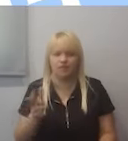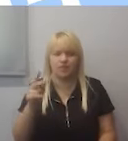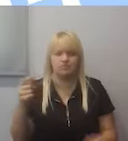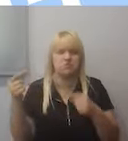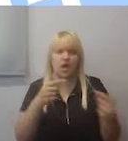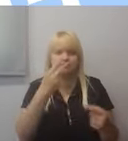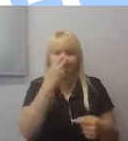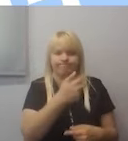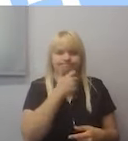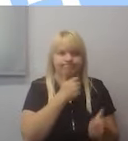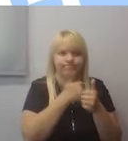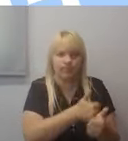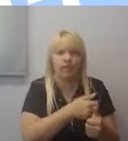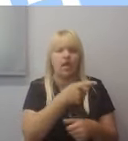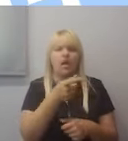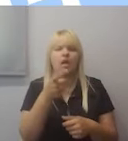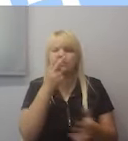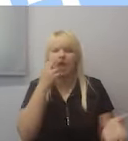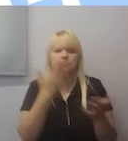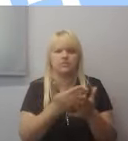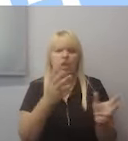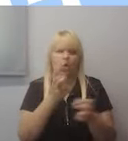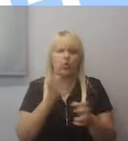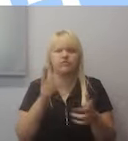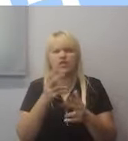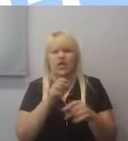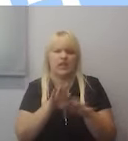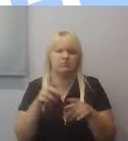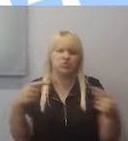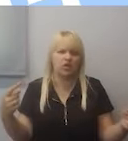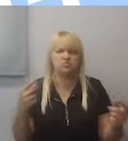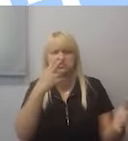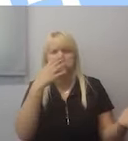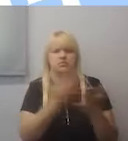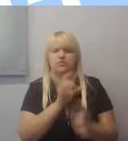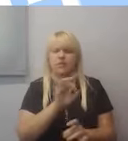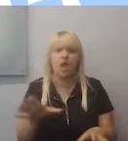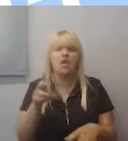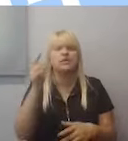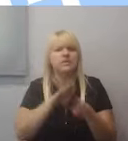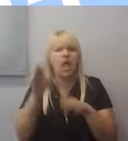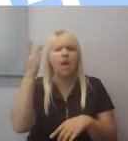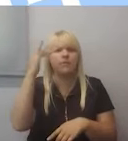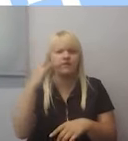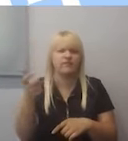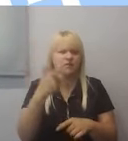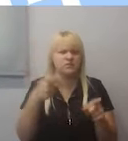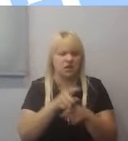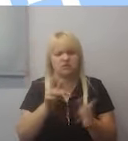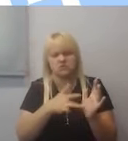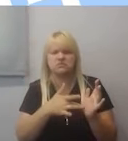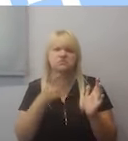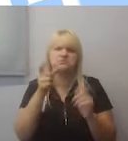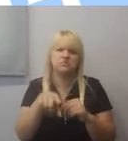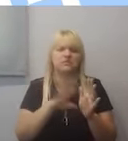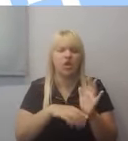ieročiem līdzīgs priekšmets nu es domāju šo ir ļoti daudzi redzējuši amerikāņu filmās ja kur kur kāds vienkārši tur roku aiz muguras un